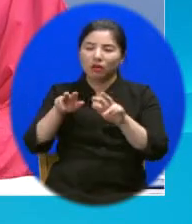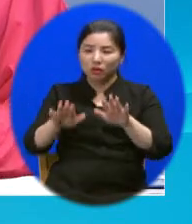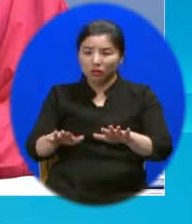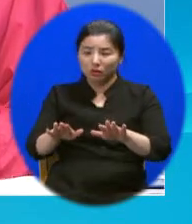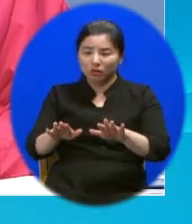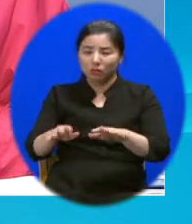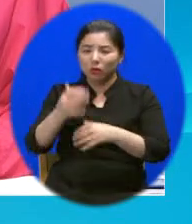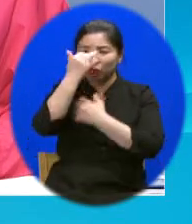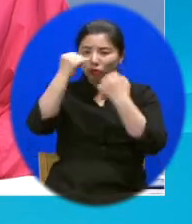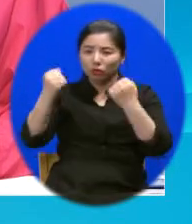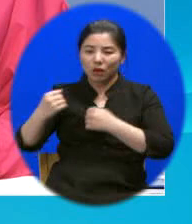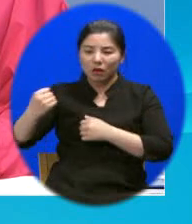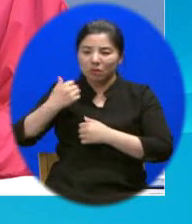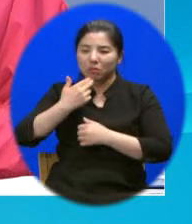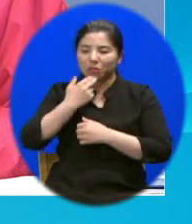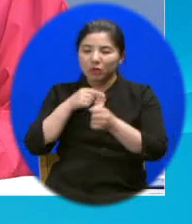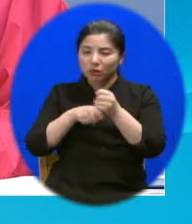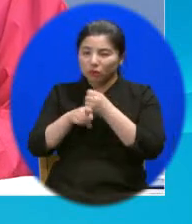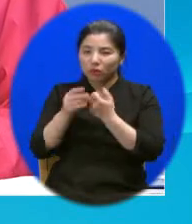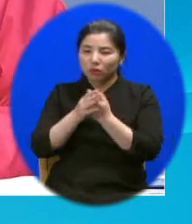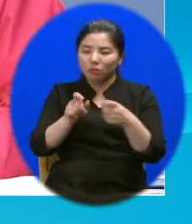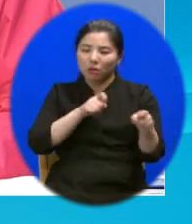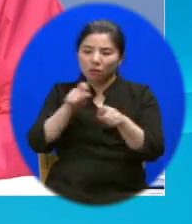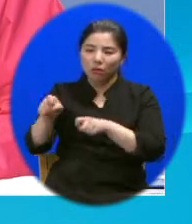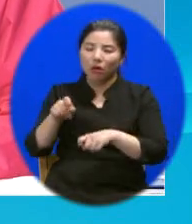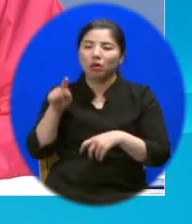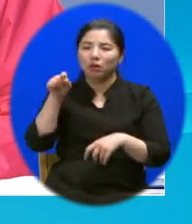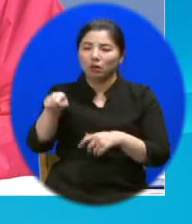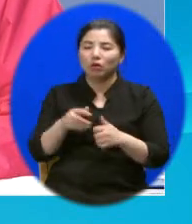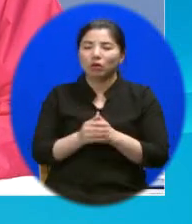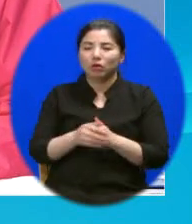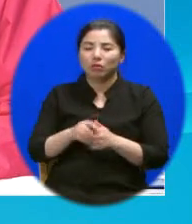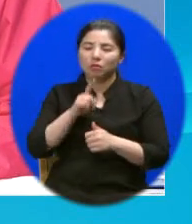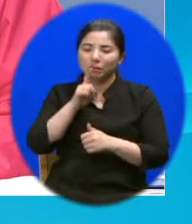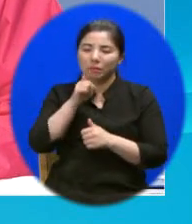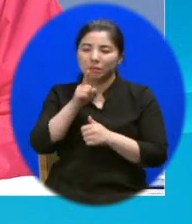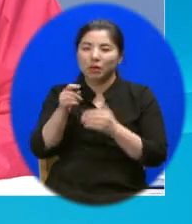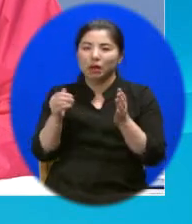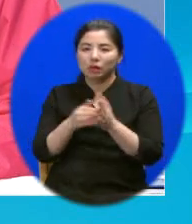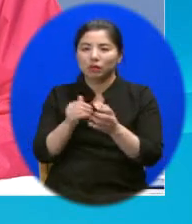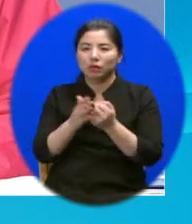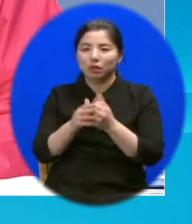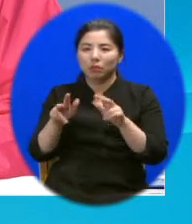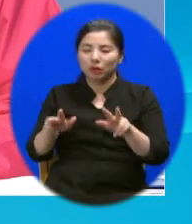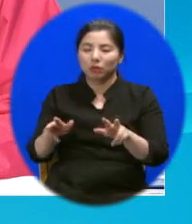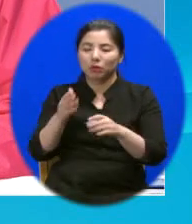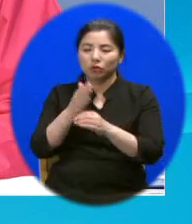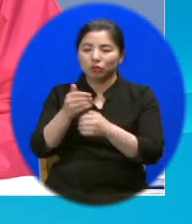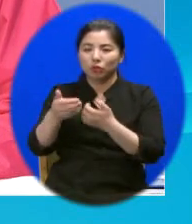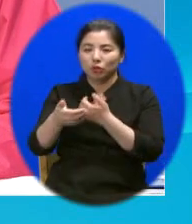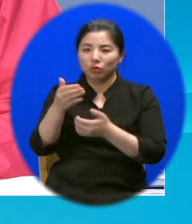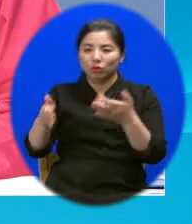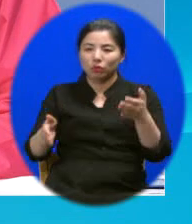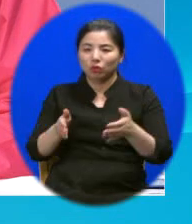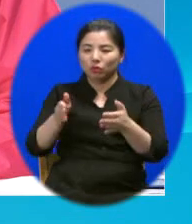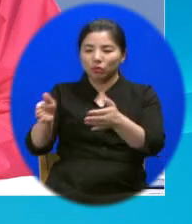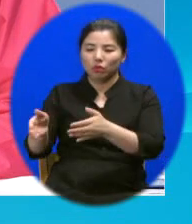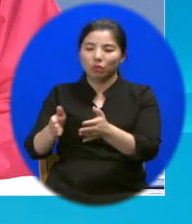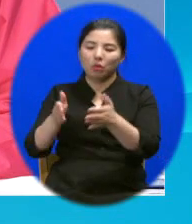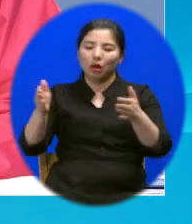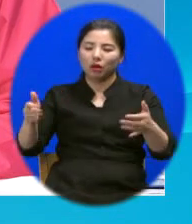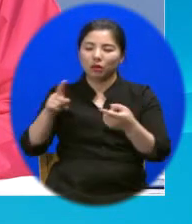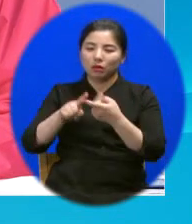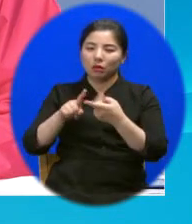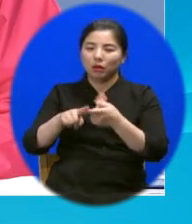우리 충북의 힘이 없다고 뒤로 미룬 야 일러 같은 주장을 했기 때문에 1주 목수 고속도로 확장 부분은